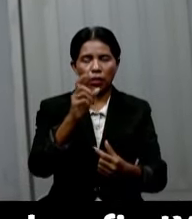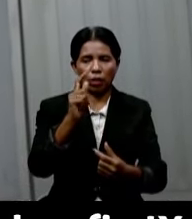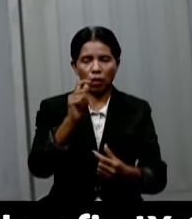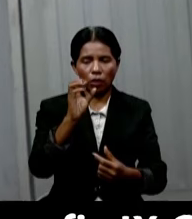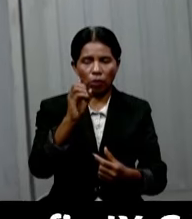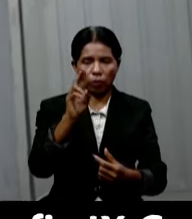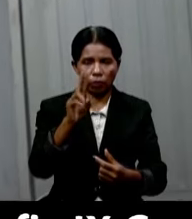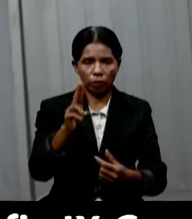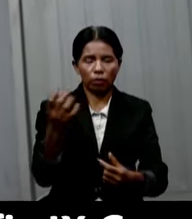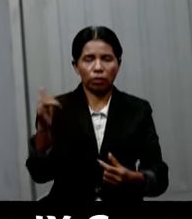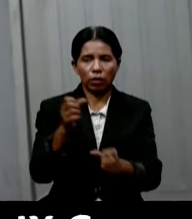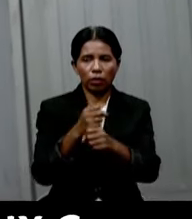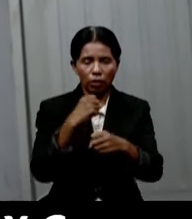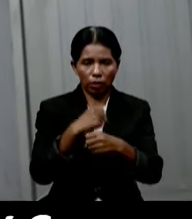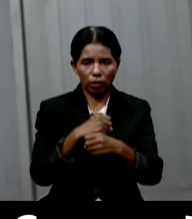tiana